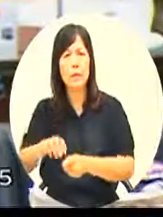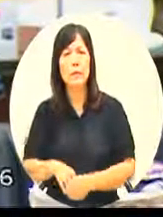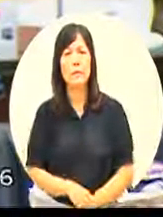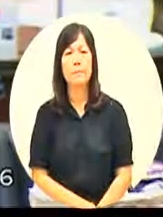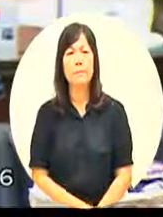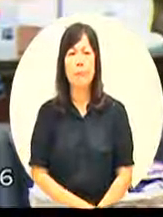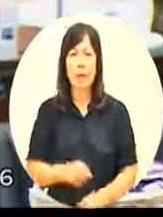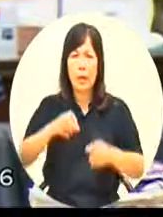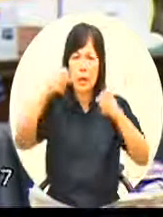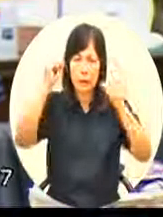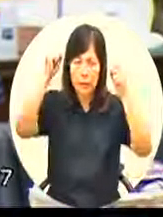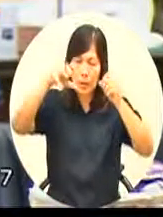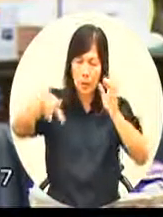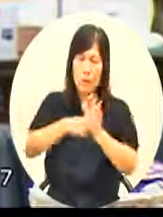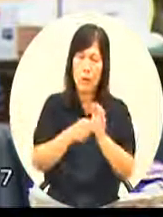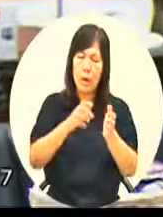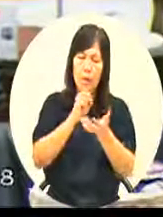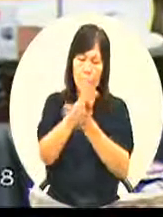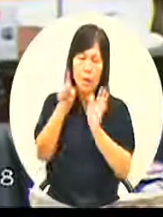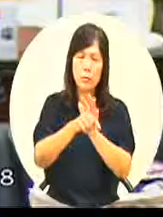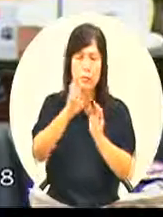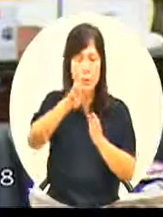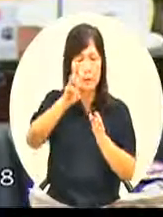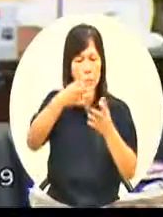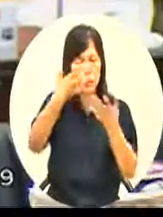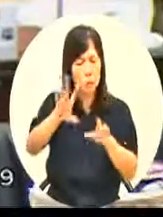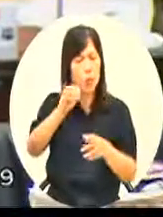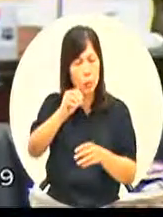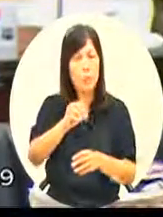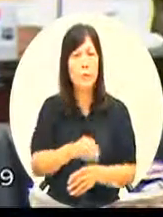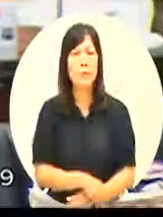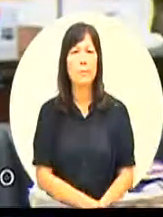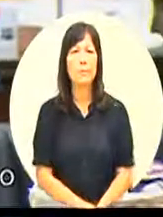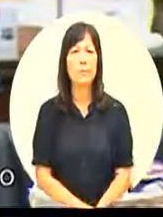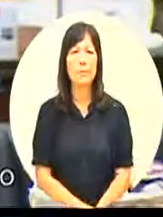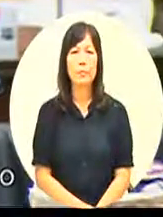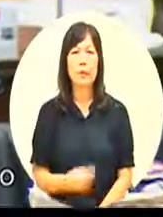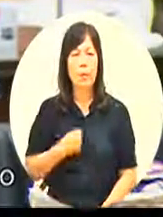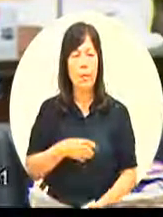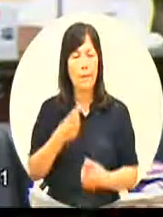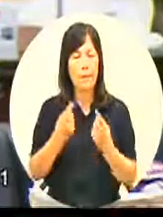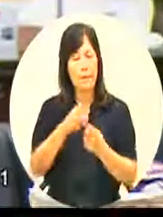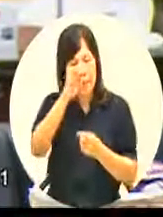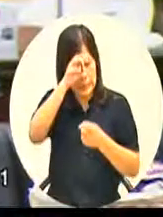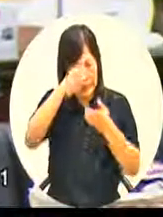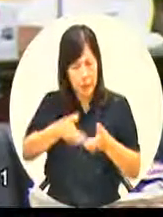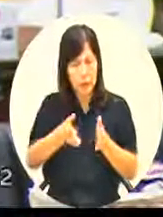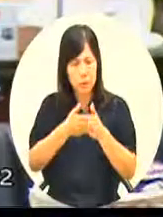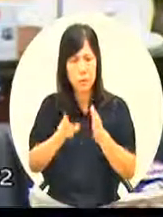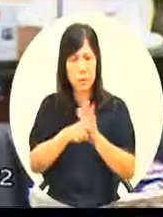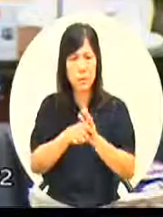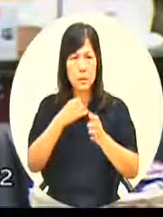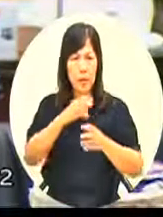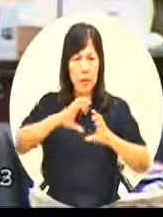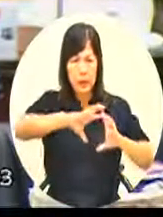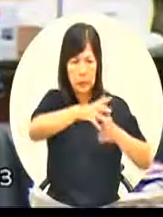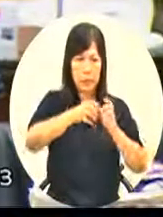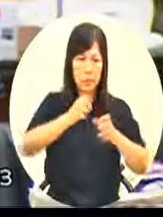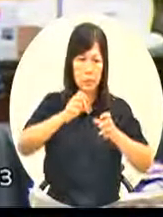这边报的是大概是3000多万了哈。好，那我比较重视的是这个市运主场馆